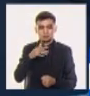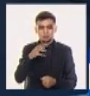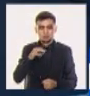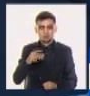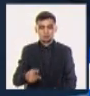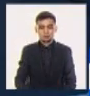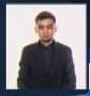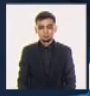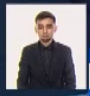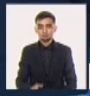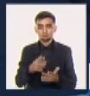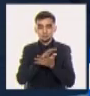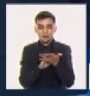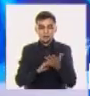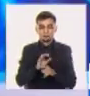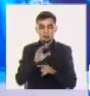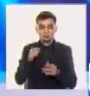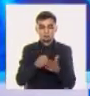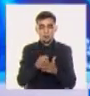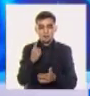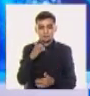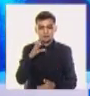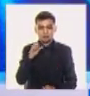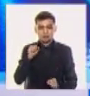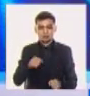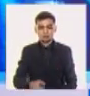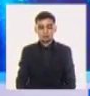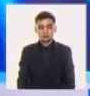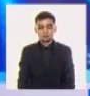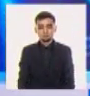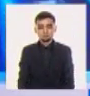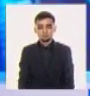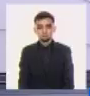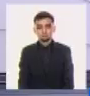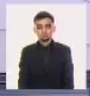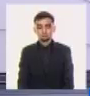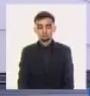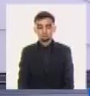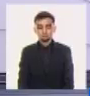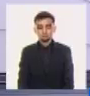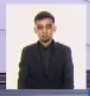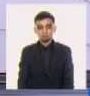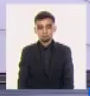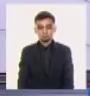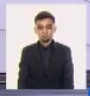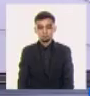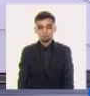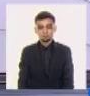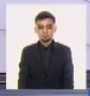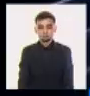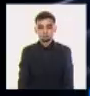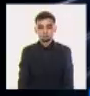выплату. Прием заявок будет идти до 1 сентября. Нургали Карабаев, Сергей Шуйский, Информбюро, Алматы.